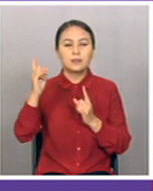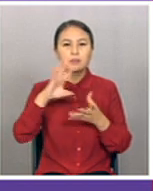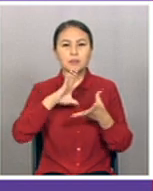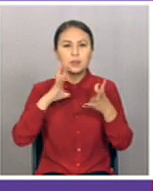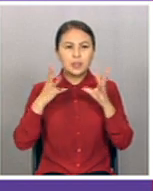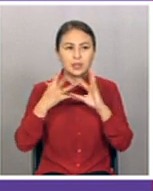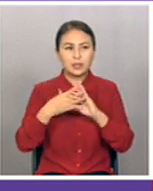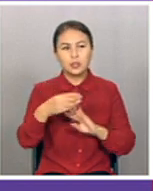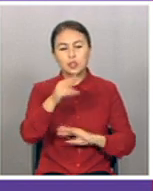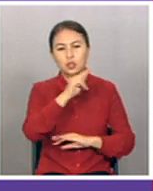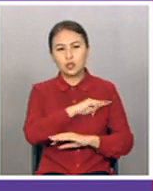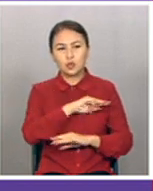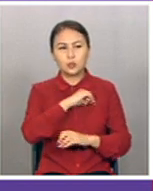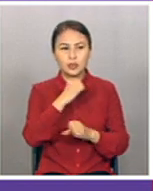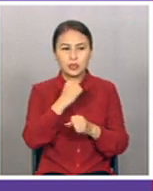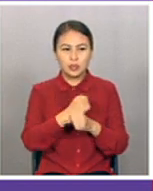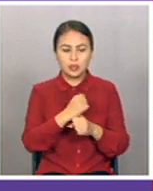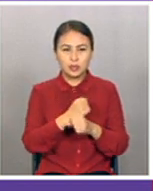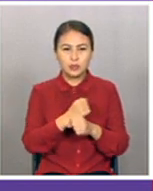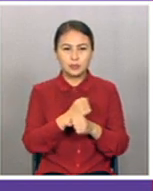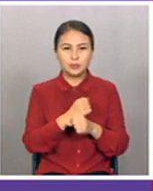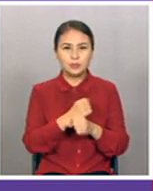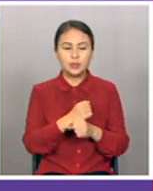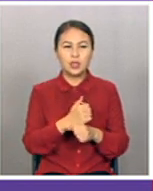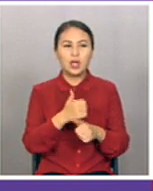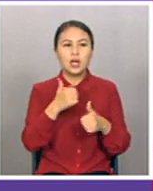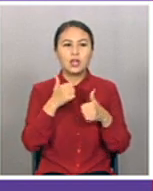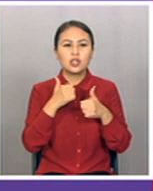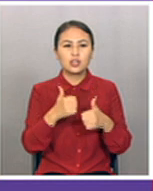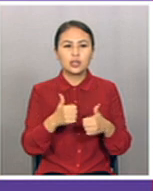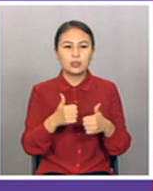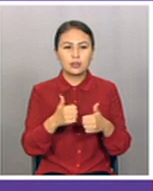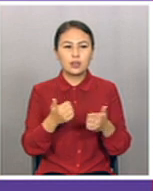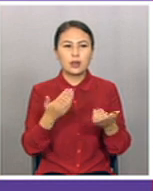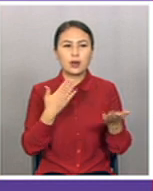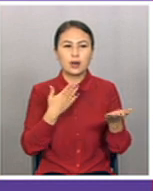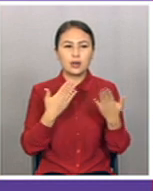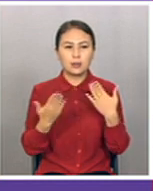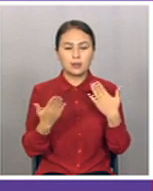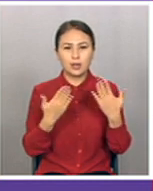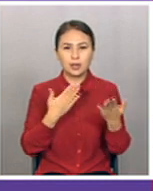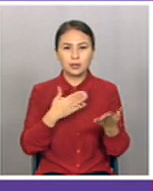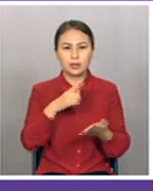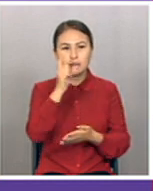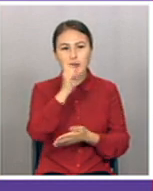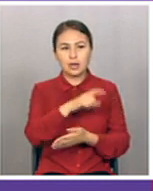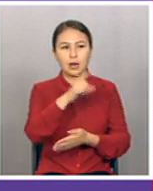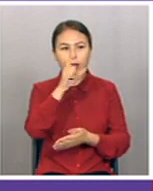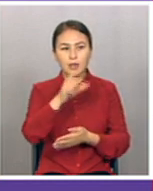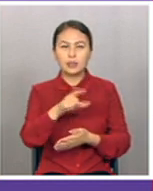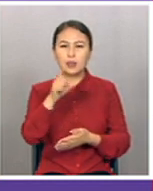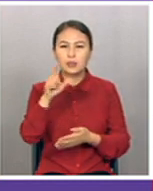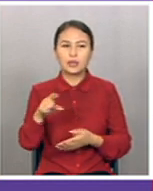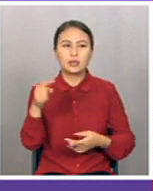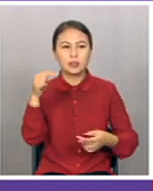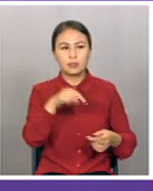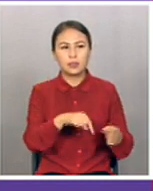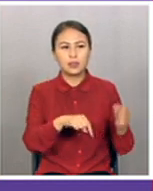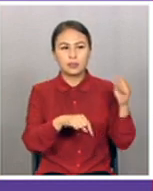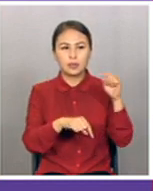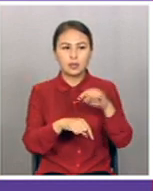және бірлесе жұмыс істеуі. Жақсы қарым-қатынас